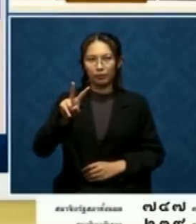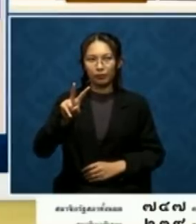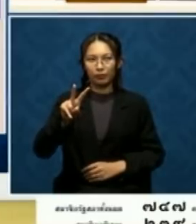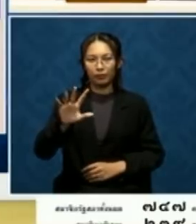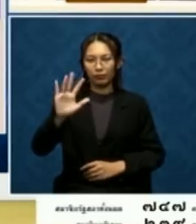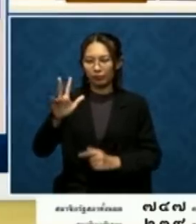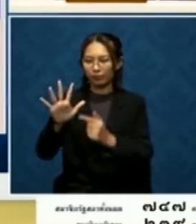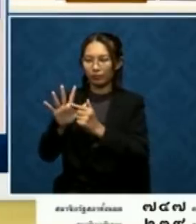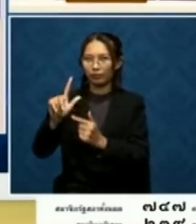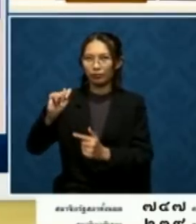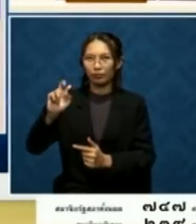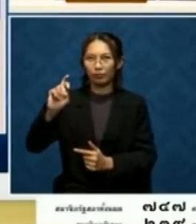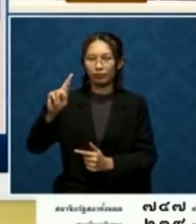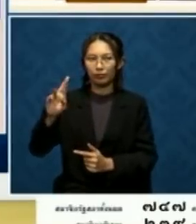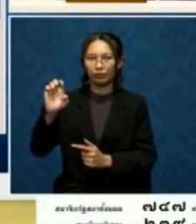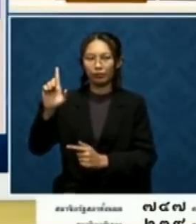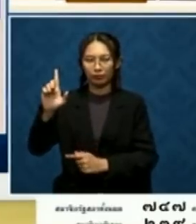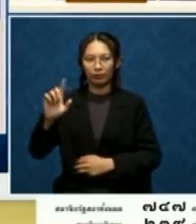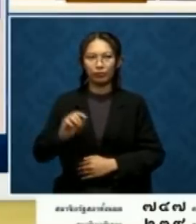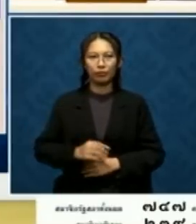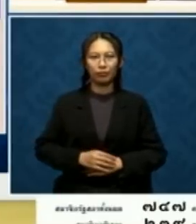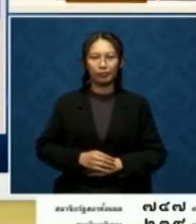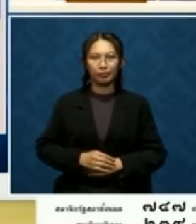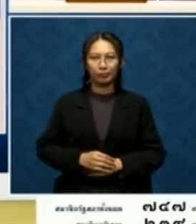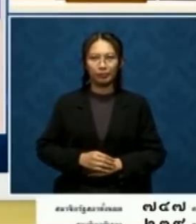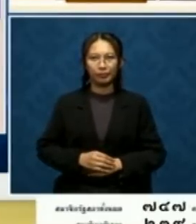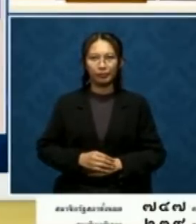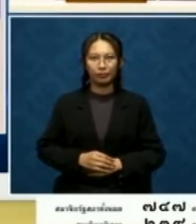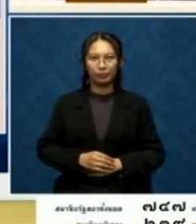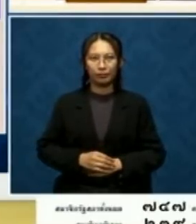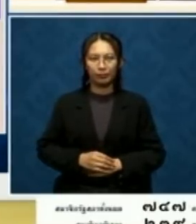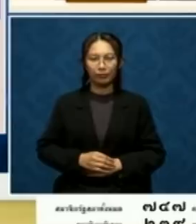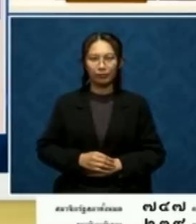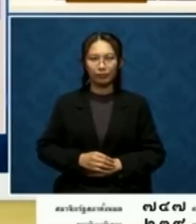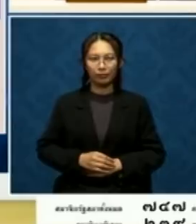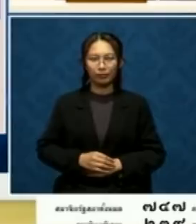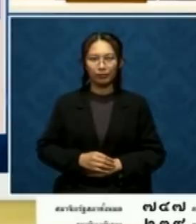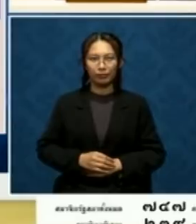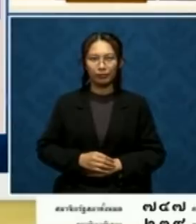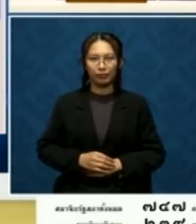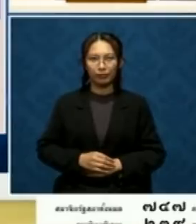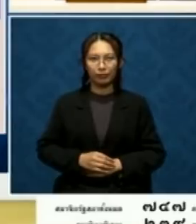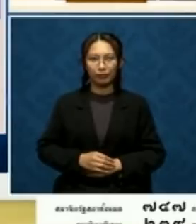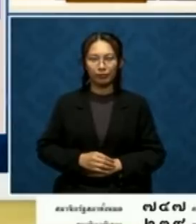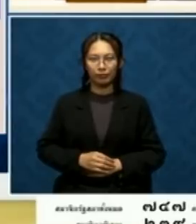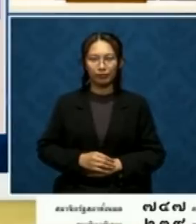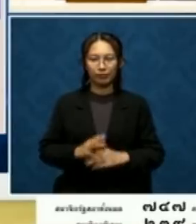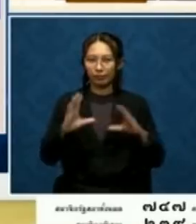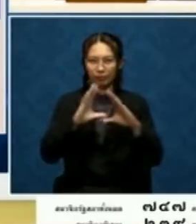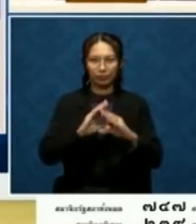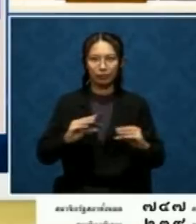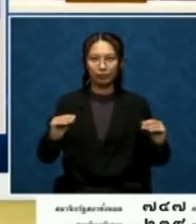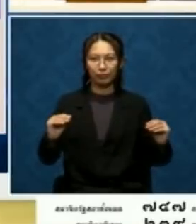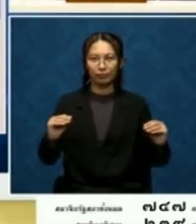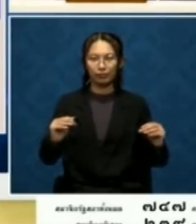วที่เห็นชอบเนี่ยมากกว่าการโหวตให้คุณพิธาเมื่อครั้งที่แล้ว ขึ้นมาชัดเจนในตอนแรกเลย ใช่ครับ